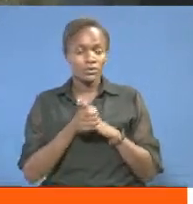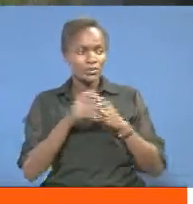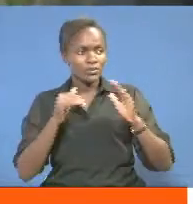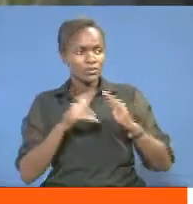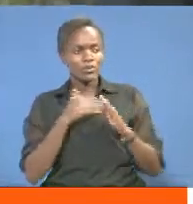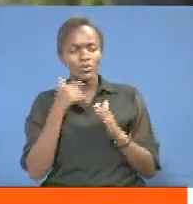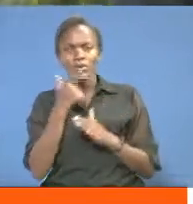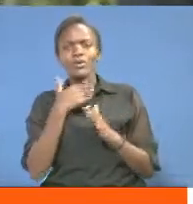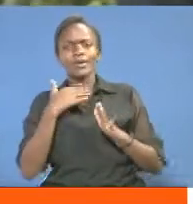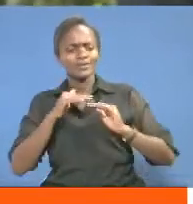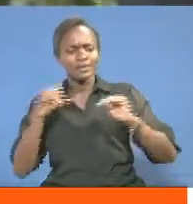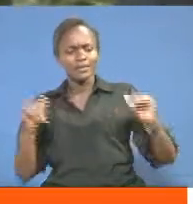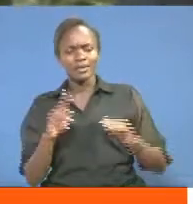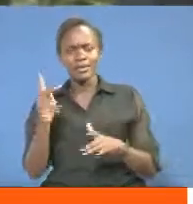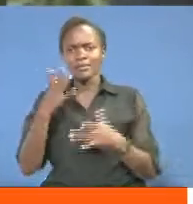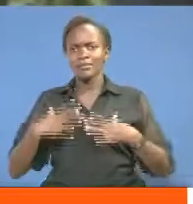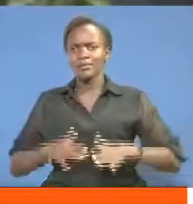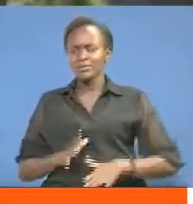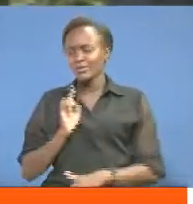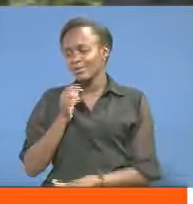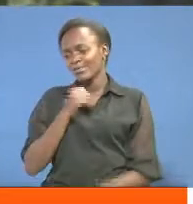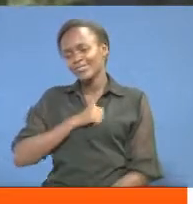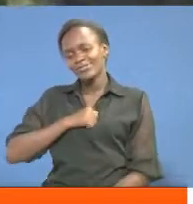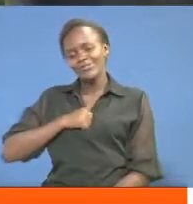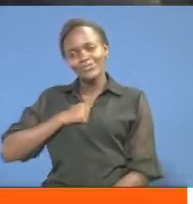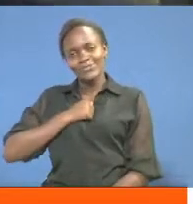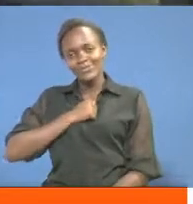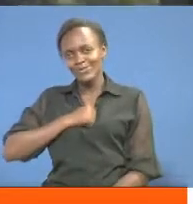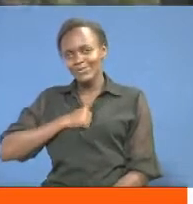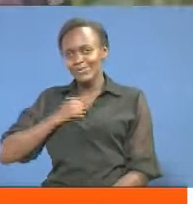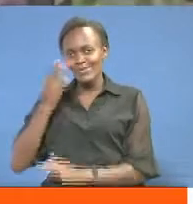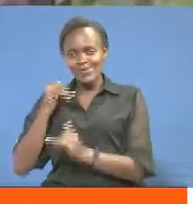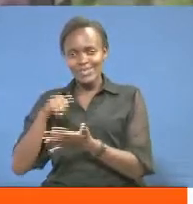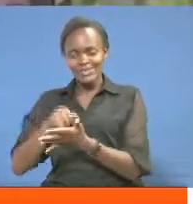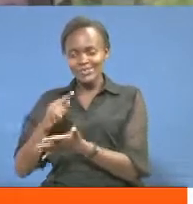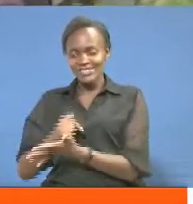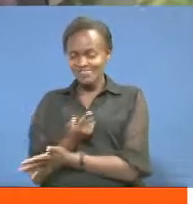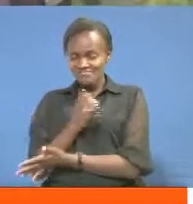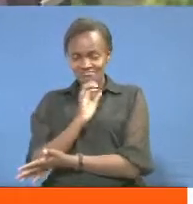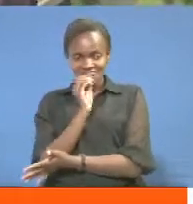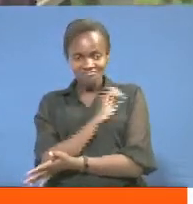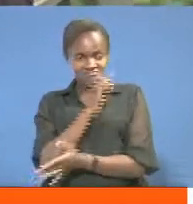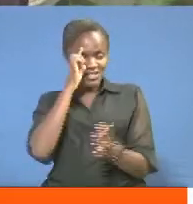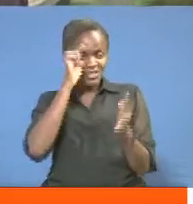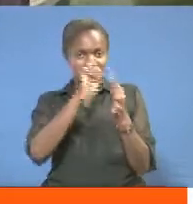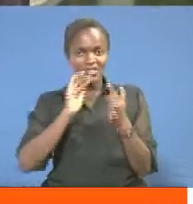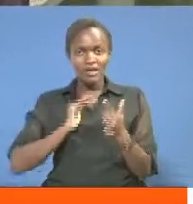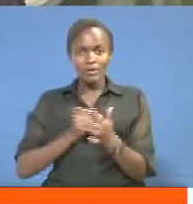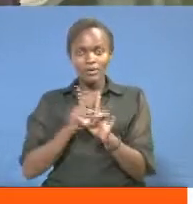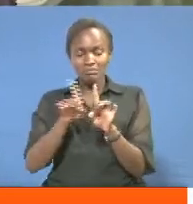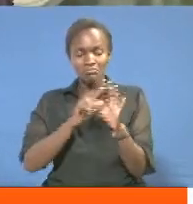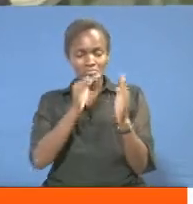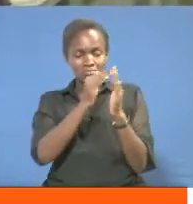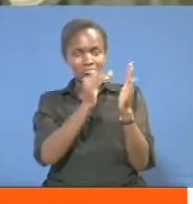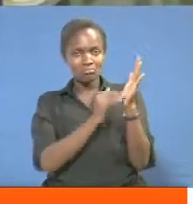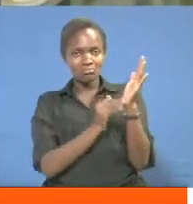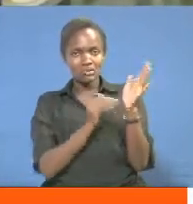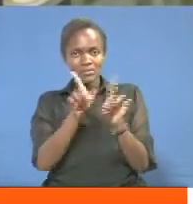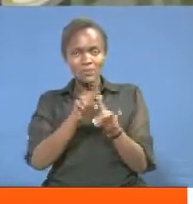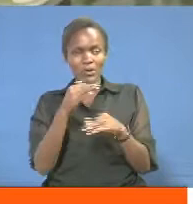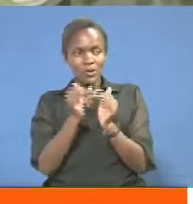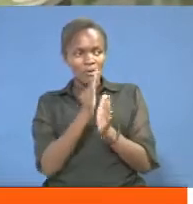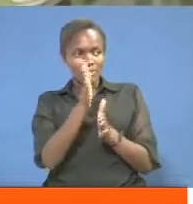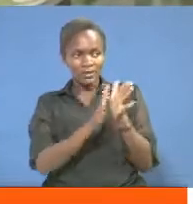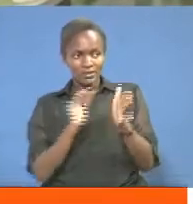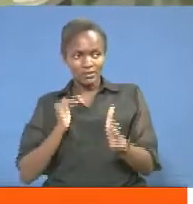migawanyiko Kenya hii, tunaambia poleni sana, hatuko kwa hiyo agenda. Nia yetu na agenda yetu na nguvu zetu